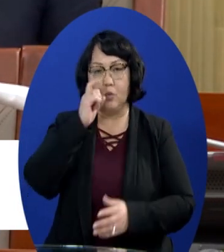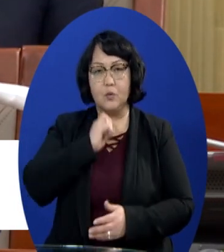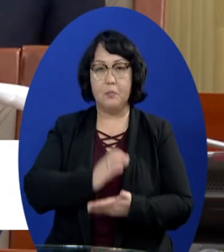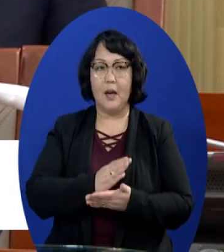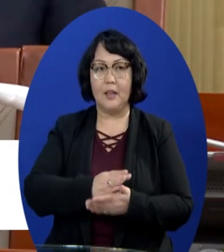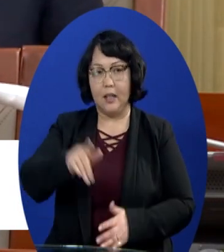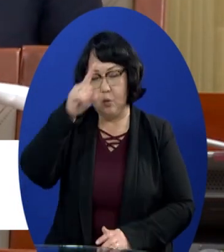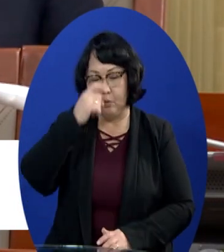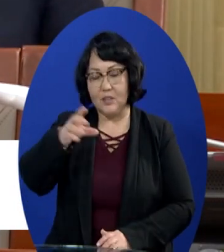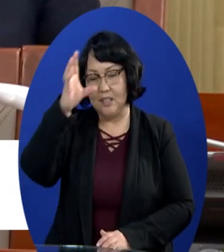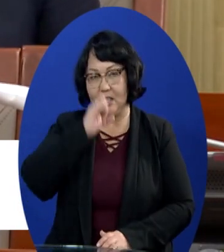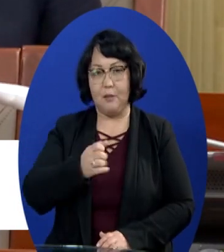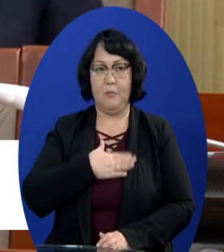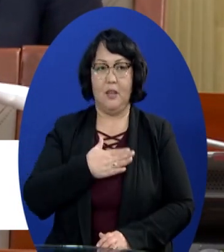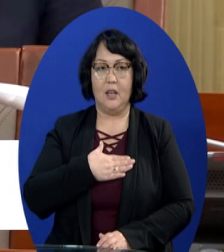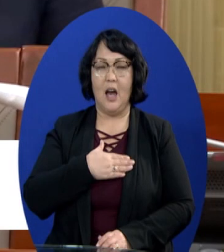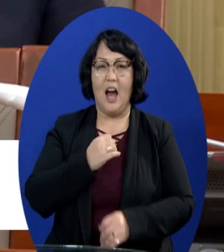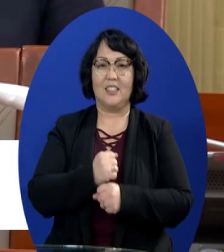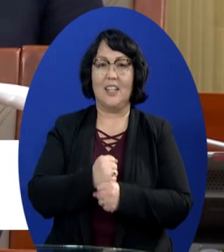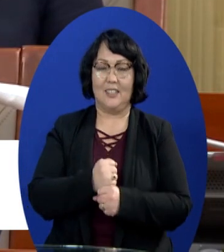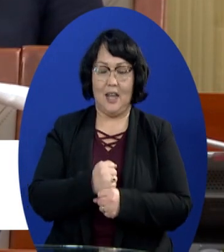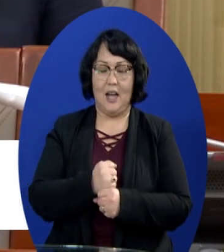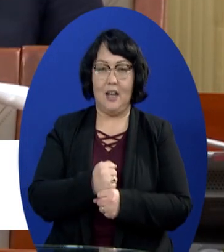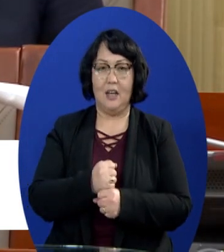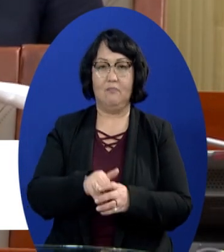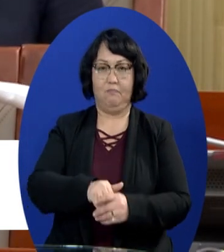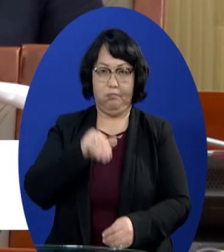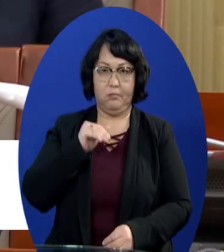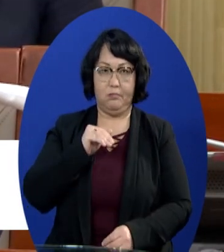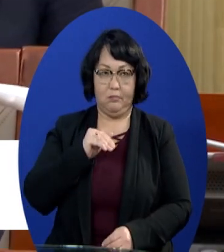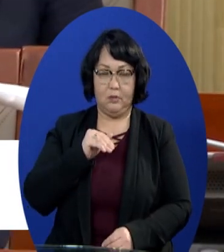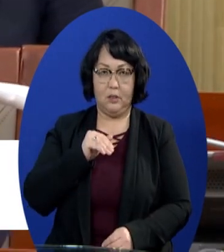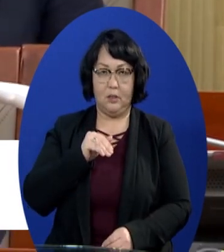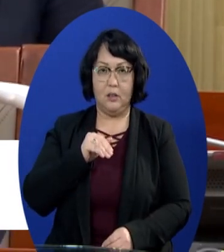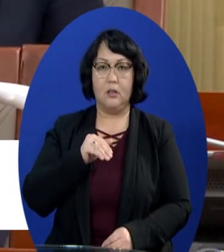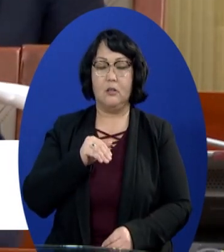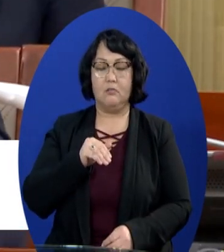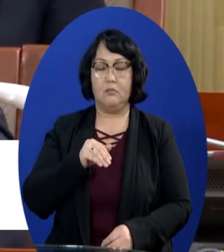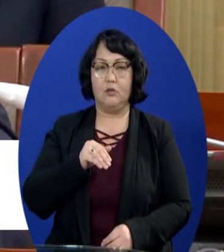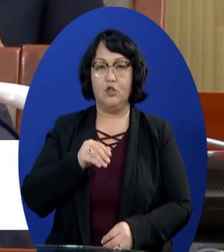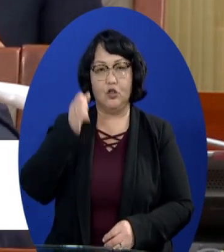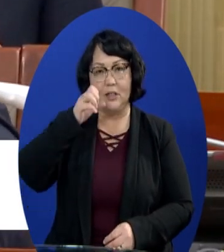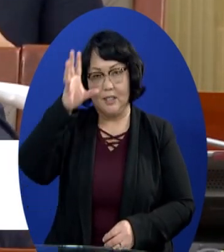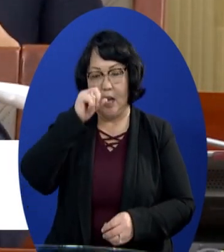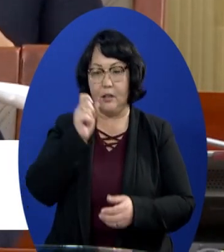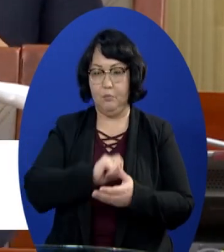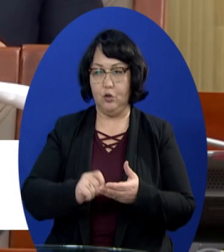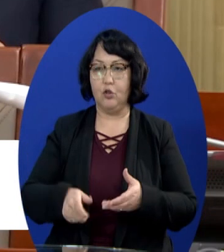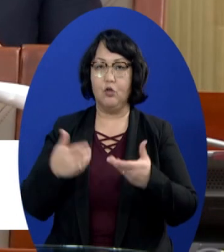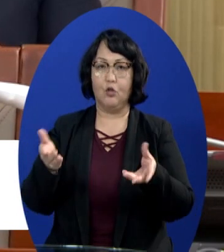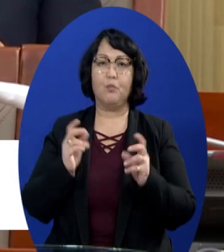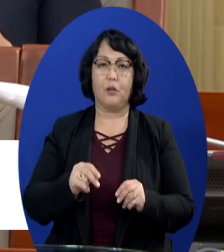эрүүл мэндийн сайдын хувьд эрүүл мэндийн сайдын албан үүргээс чөлөөлөгдөх хүсэлтэй одоо ерөнхий сайдад уламжлах